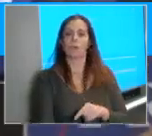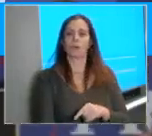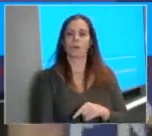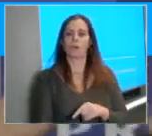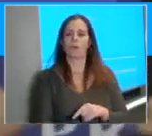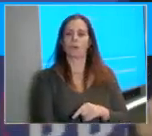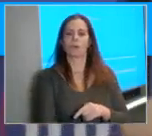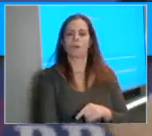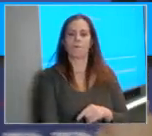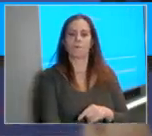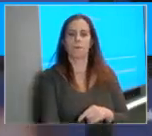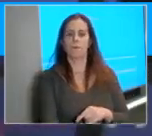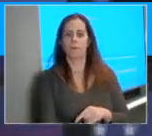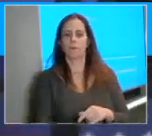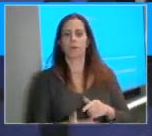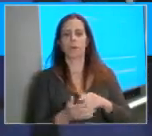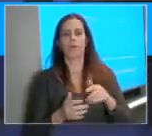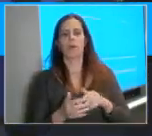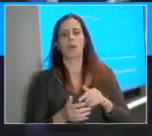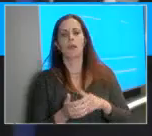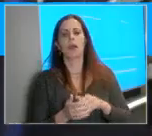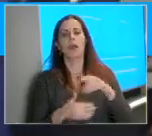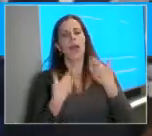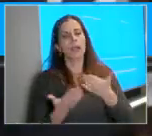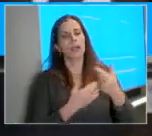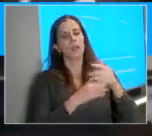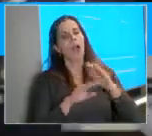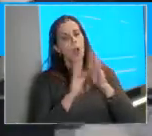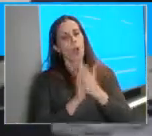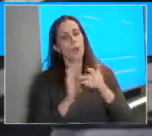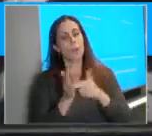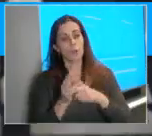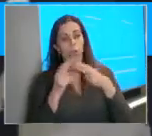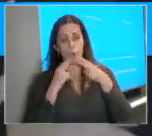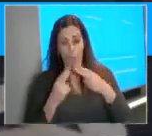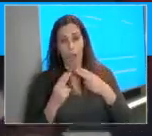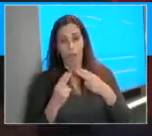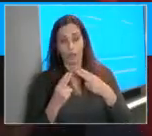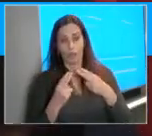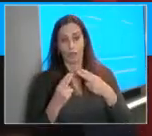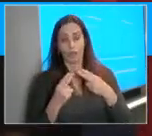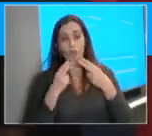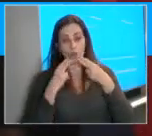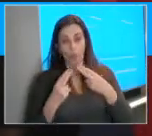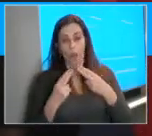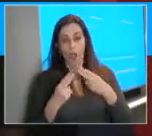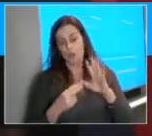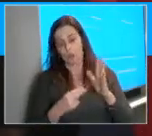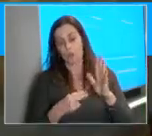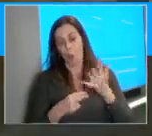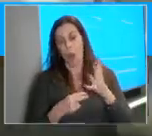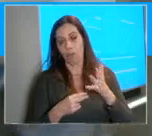שהם יכולים לתמוך בו בבחירות, לתת לו את הכל, מכיוון שהתגובת הנגד, התגובת הנגד עשויה